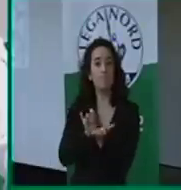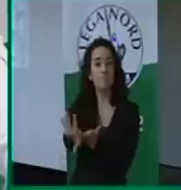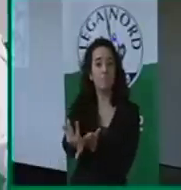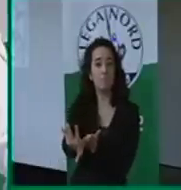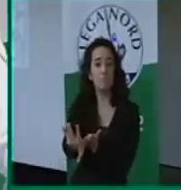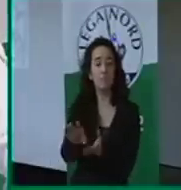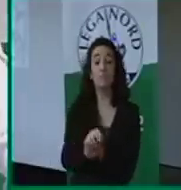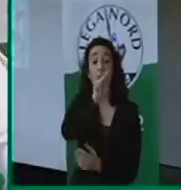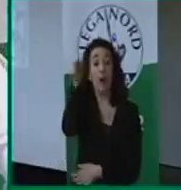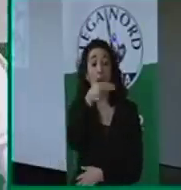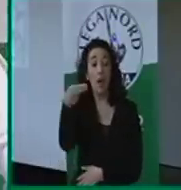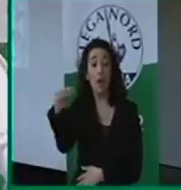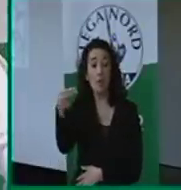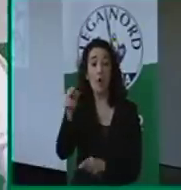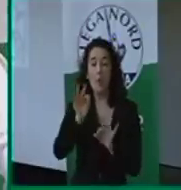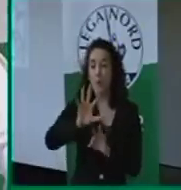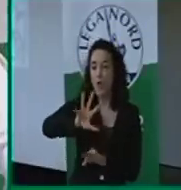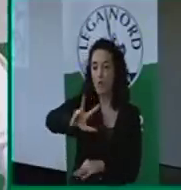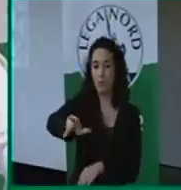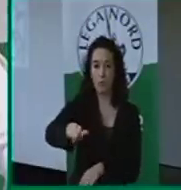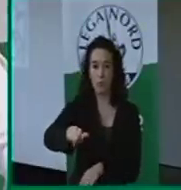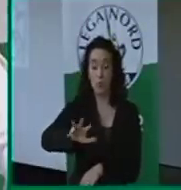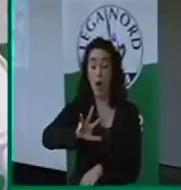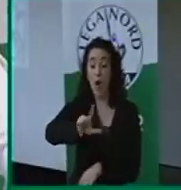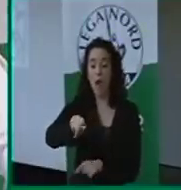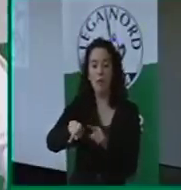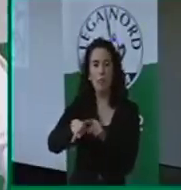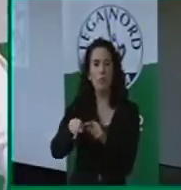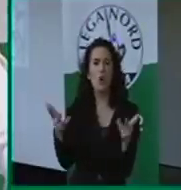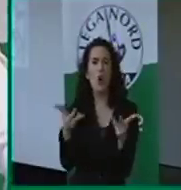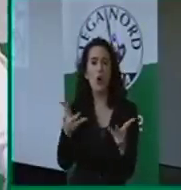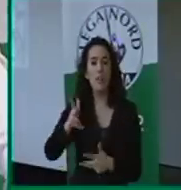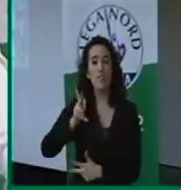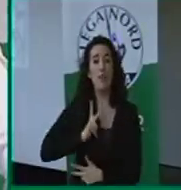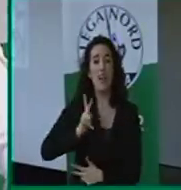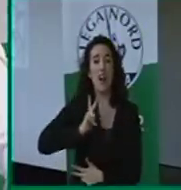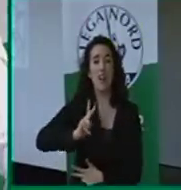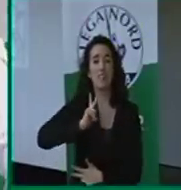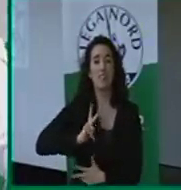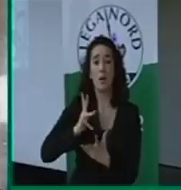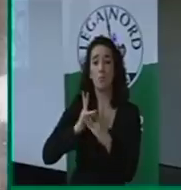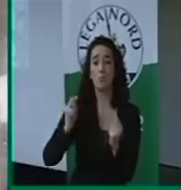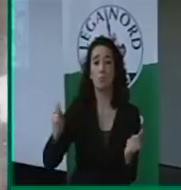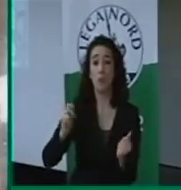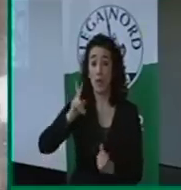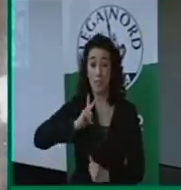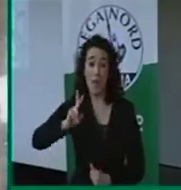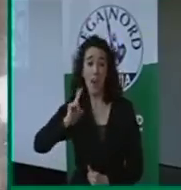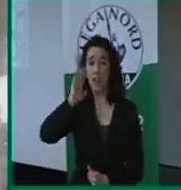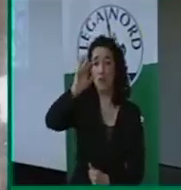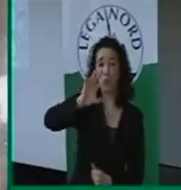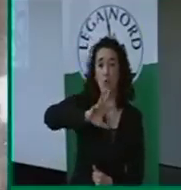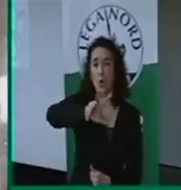soprattutto il furto più grave è il furto di speranza è il furto di futuro